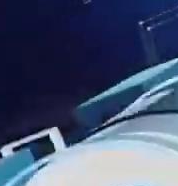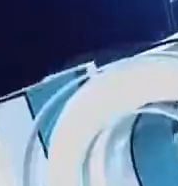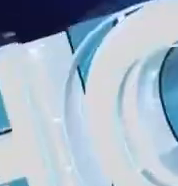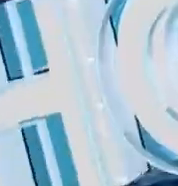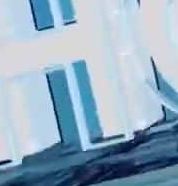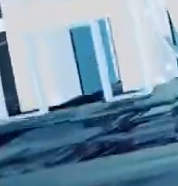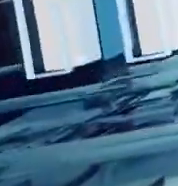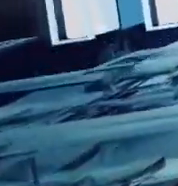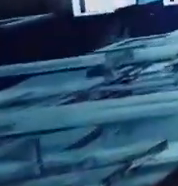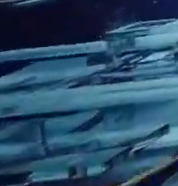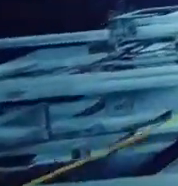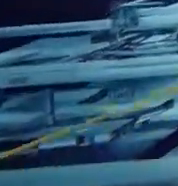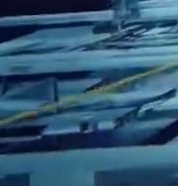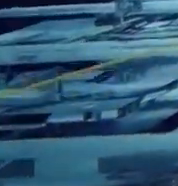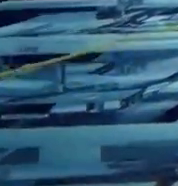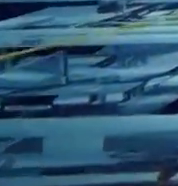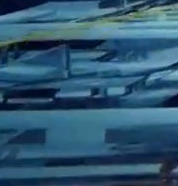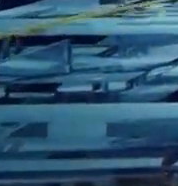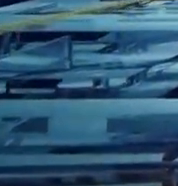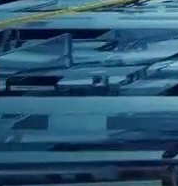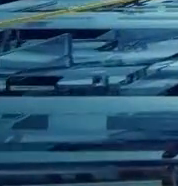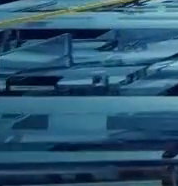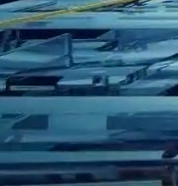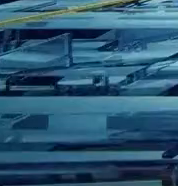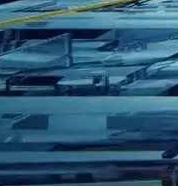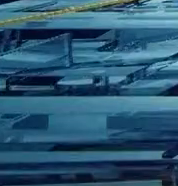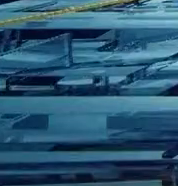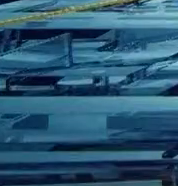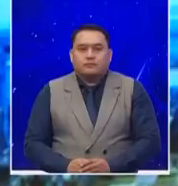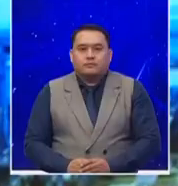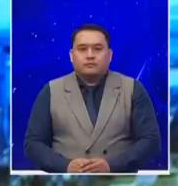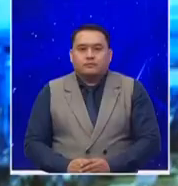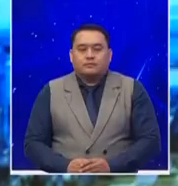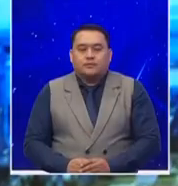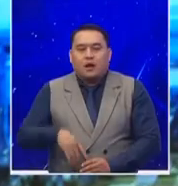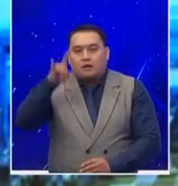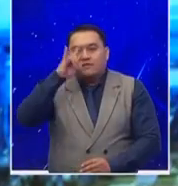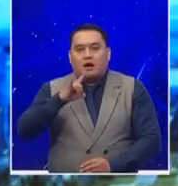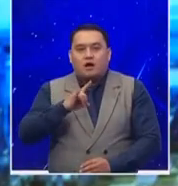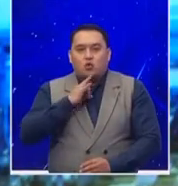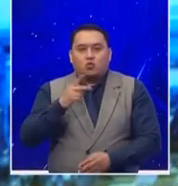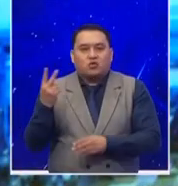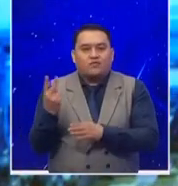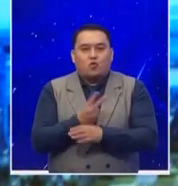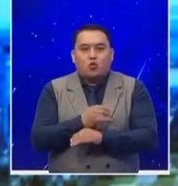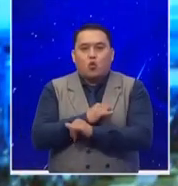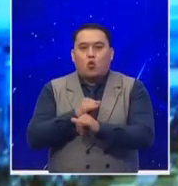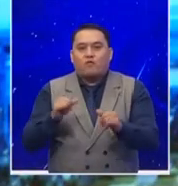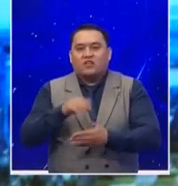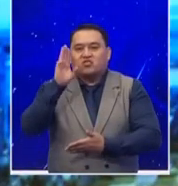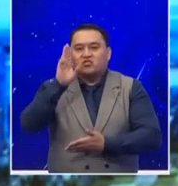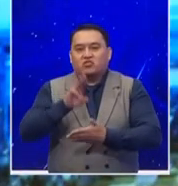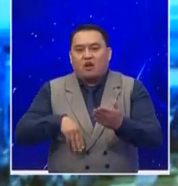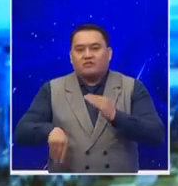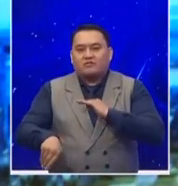В Казахстане вдвое увеличили размер штрафов